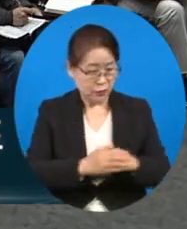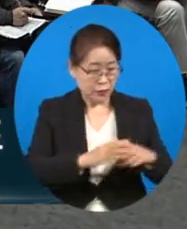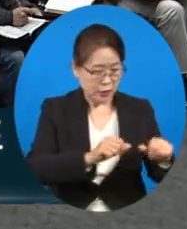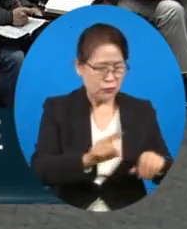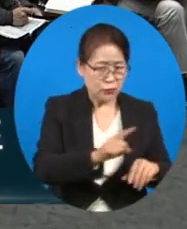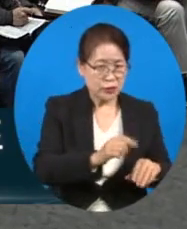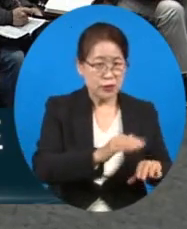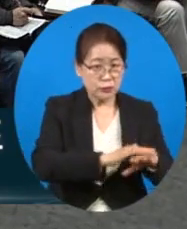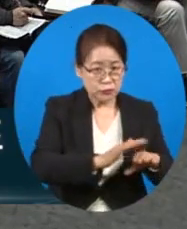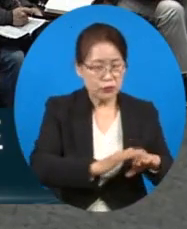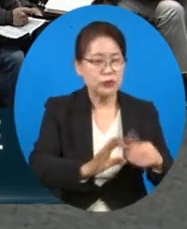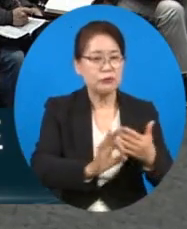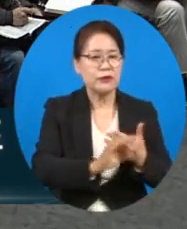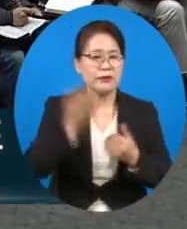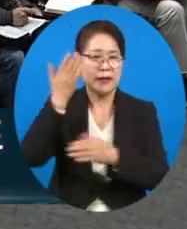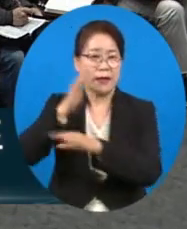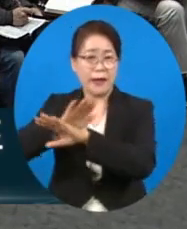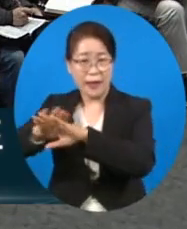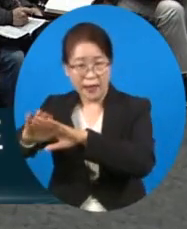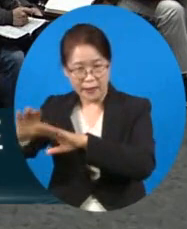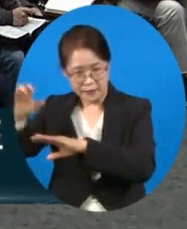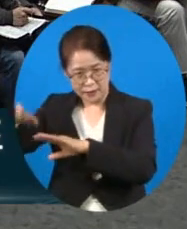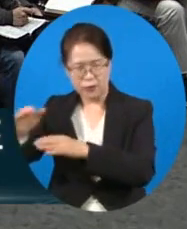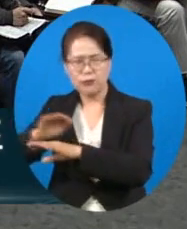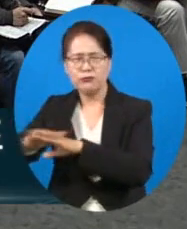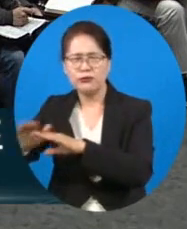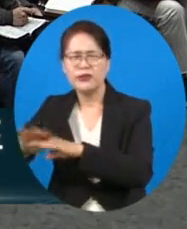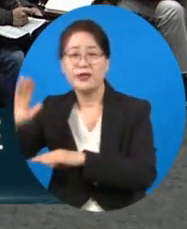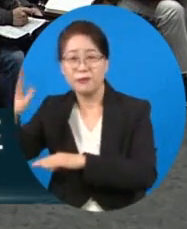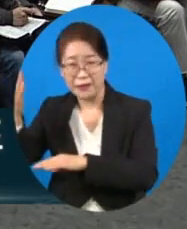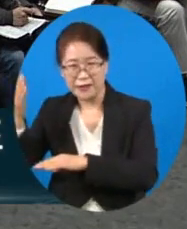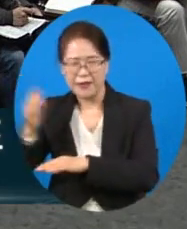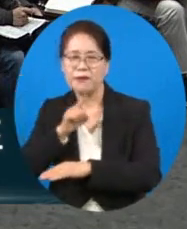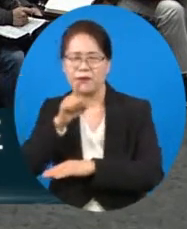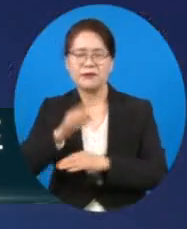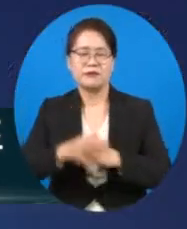땅에서 무엇이든지 불면 하늘에서도 풀리리라